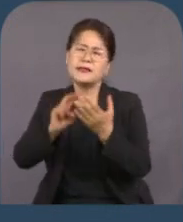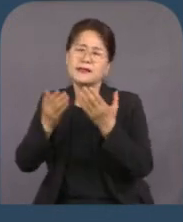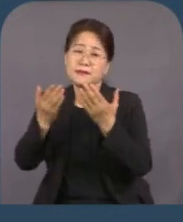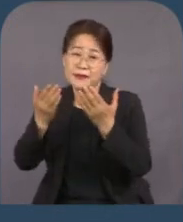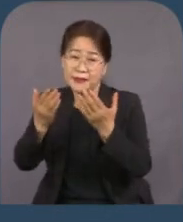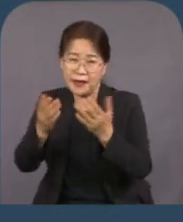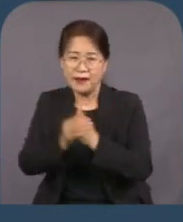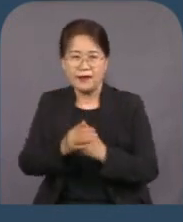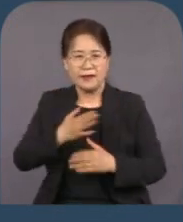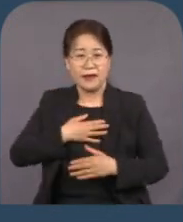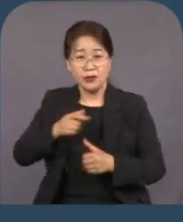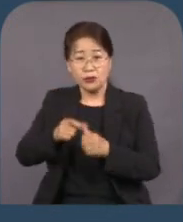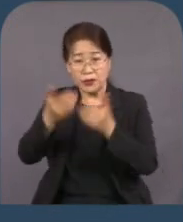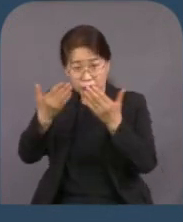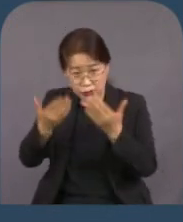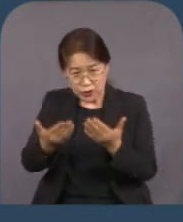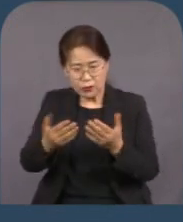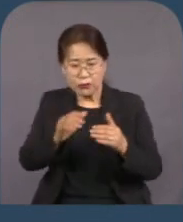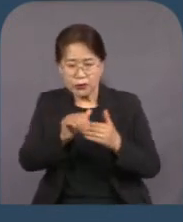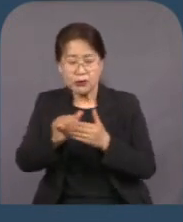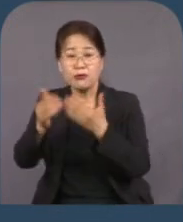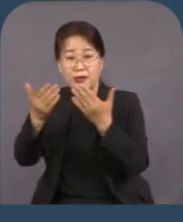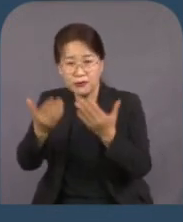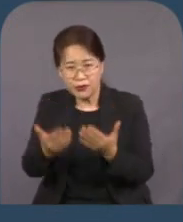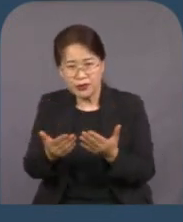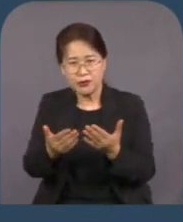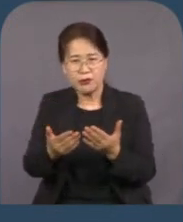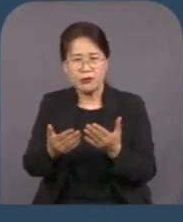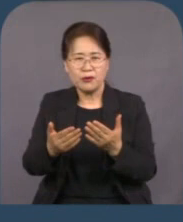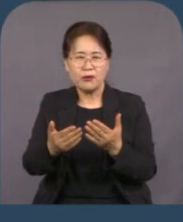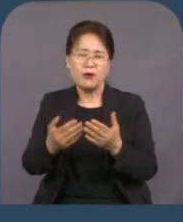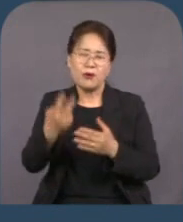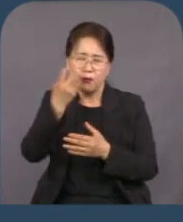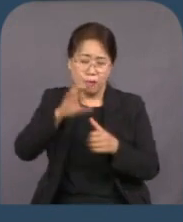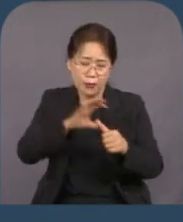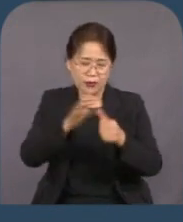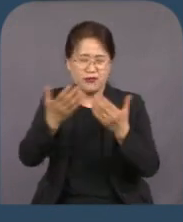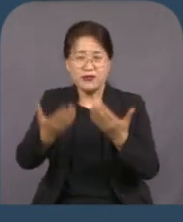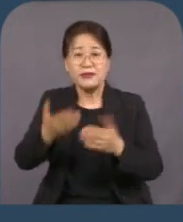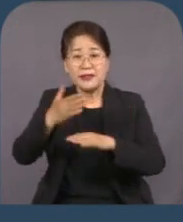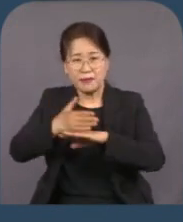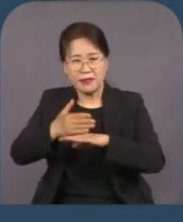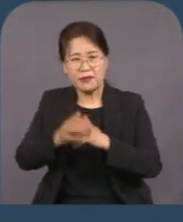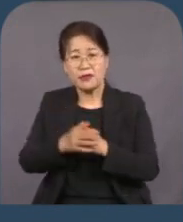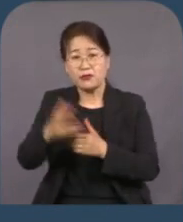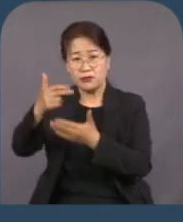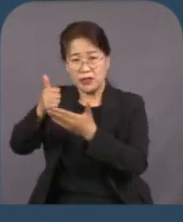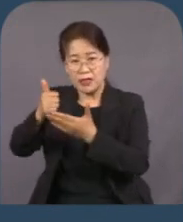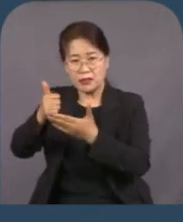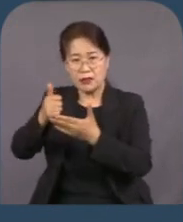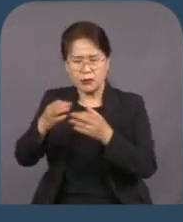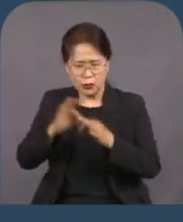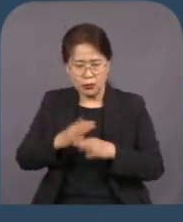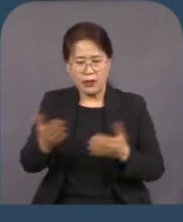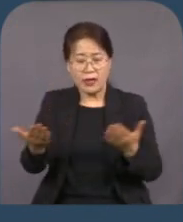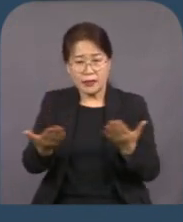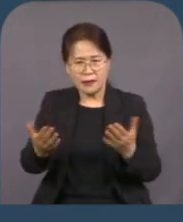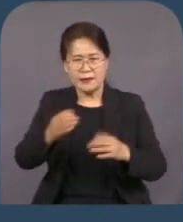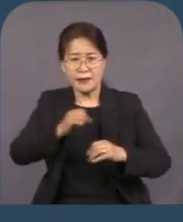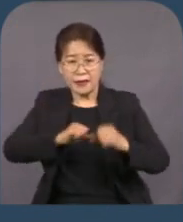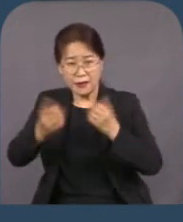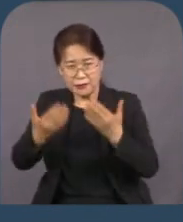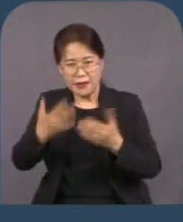나를 구원해 주시고 인도해 주시고 보호해 주심을 감사합니다 주께서이 놀라운 일을 행하셨습니다